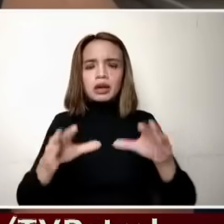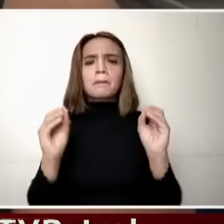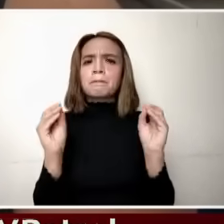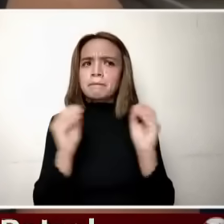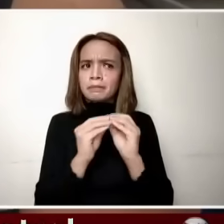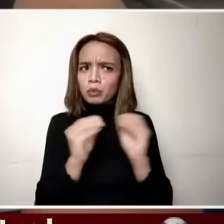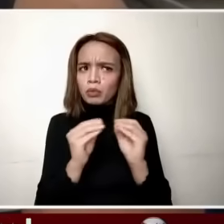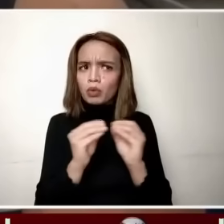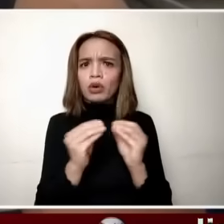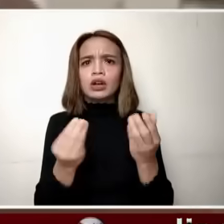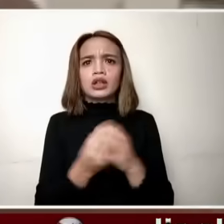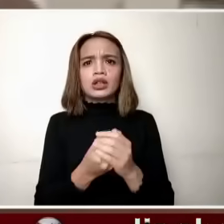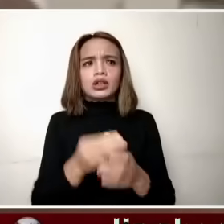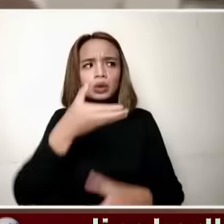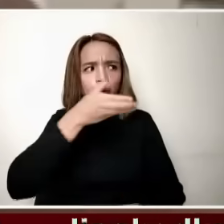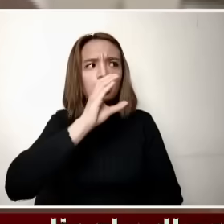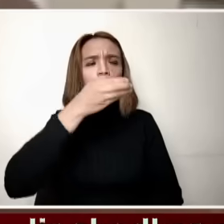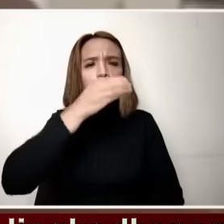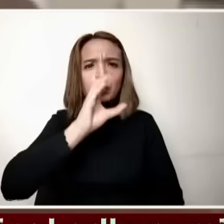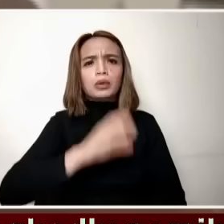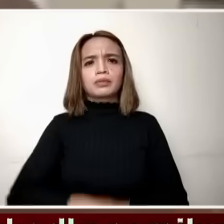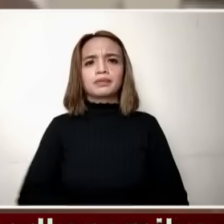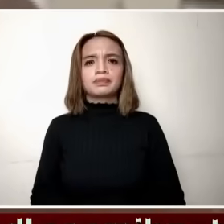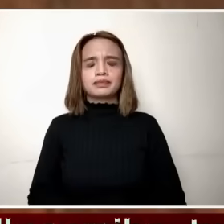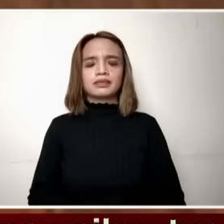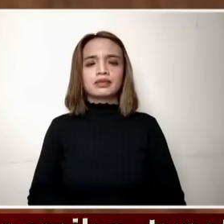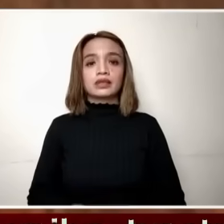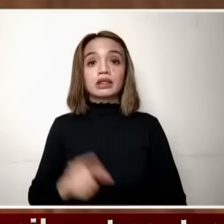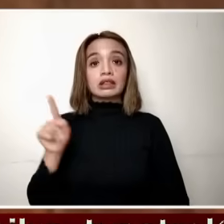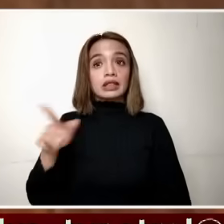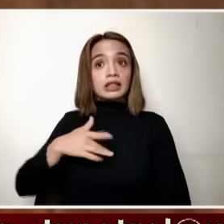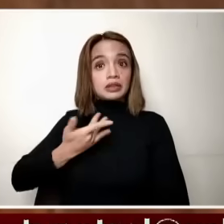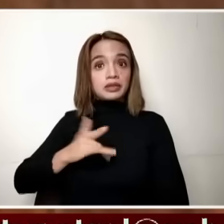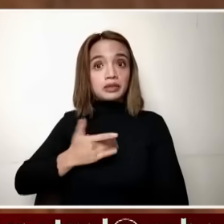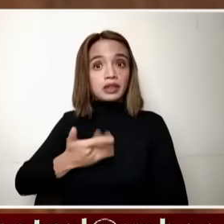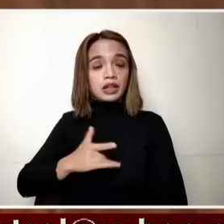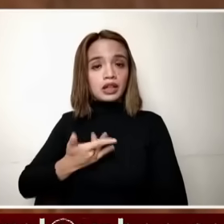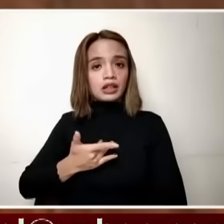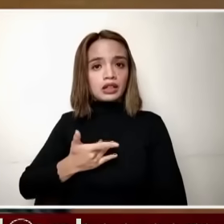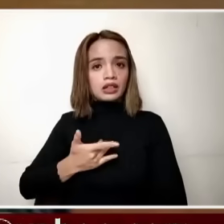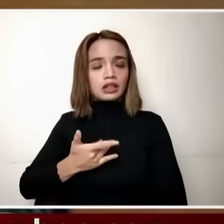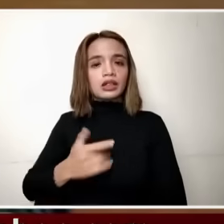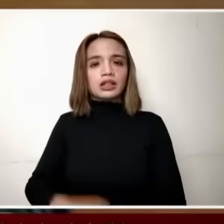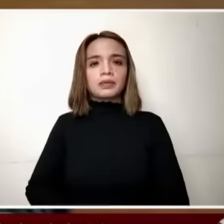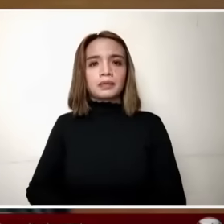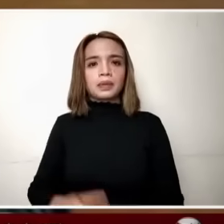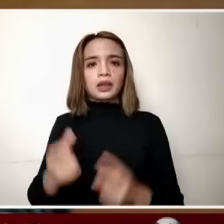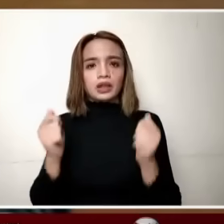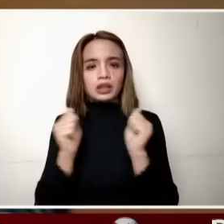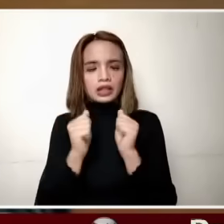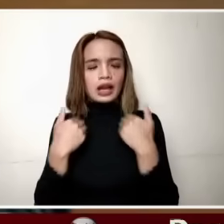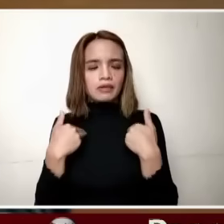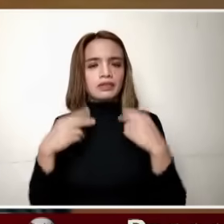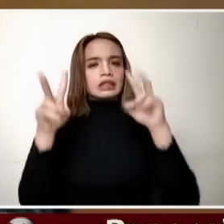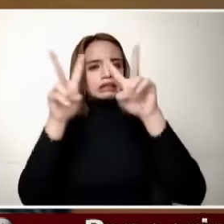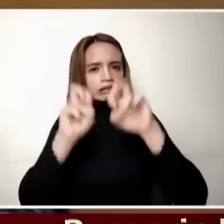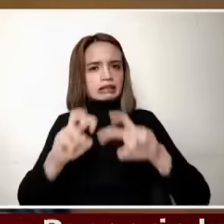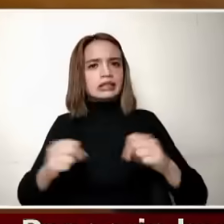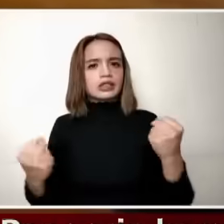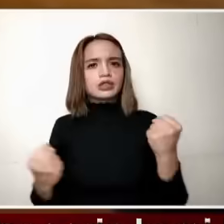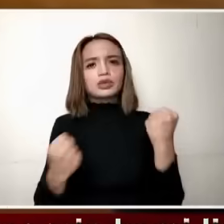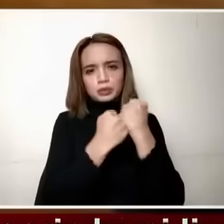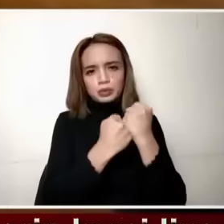yung dosage ng pag-inom. Ang nararamdaman ni Lisa, suportado na ngayon ang pag-aaral ng Department of Science and